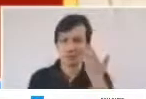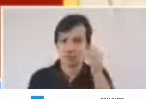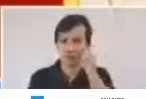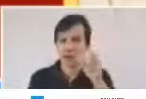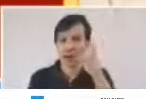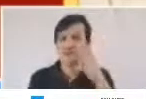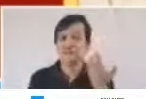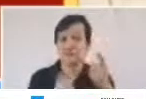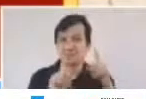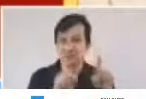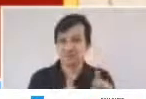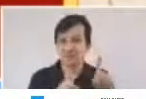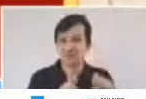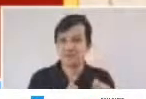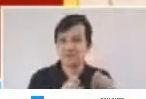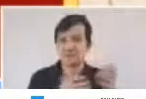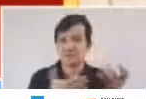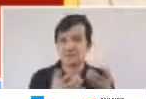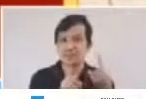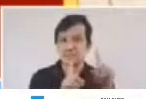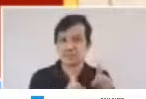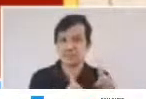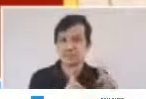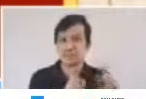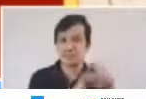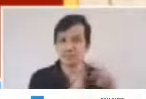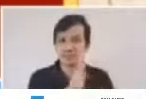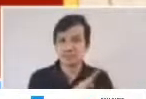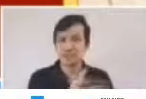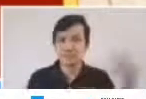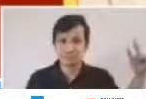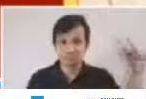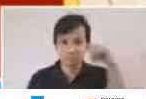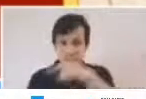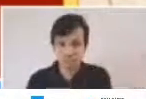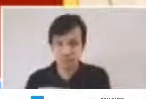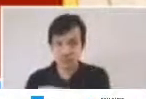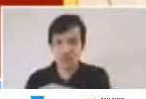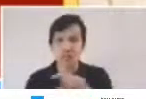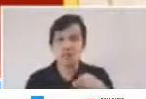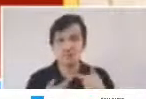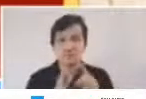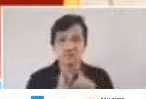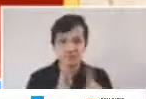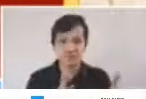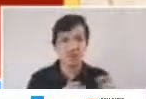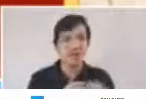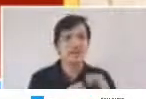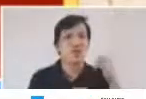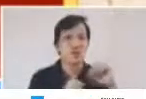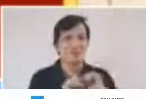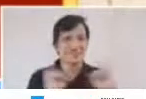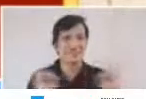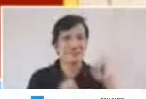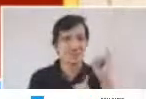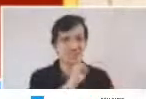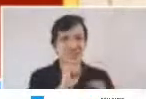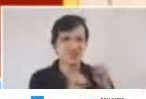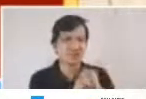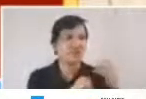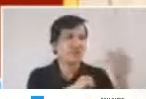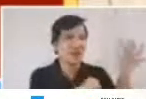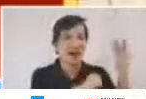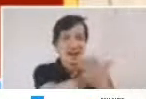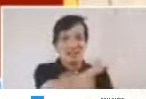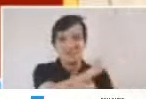it's very near Bacolod Airport. It is a testing center similar to what the overseas